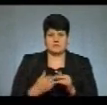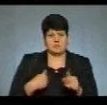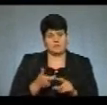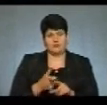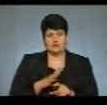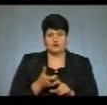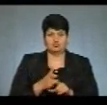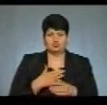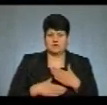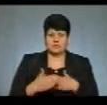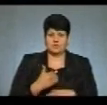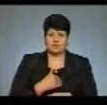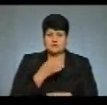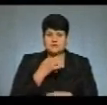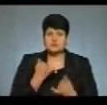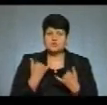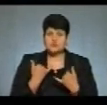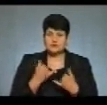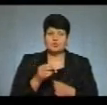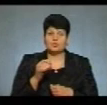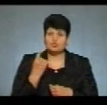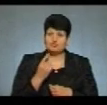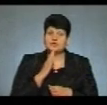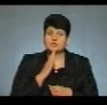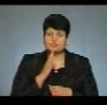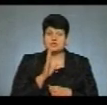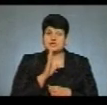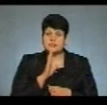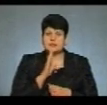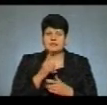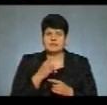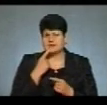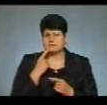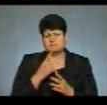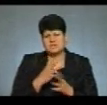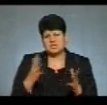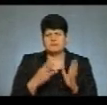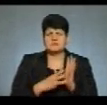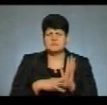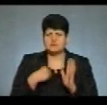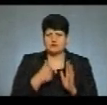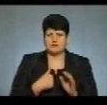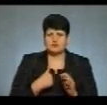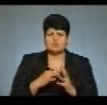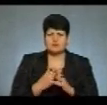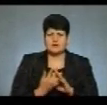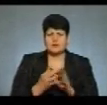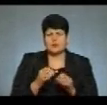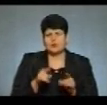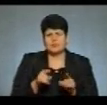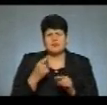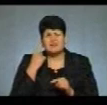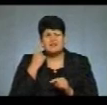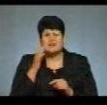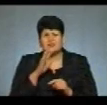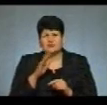дуже раді. Хочу сказати сьогодні про одну жінку. Жінка, якій далеко за 80 в нашому селі, про яку ми зовсім не думали,